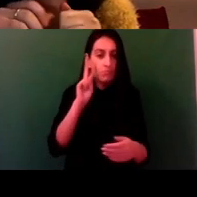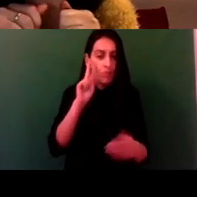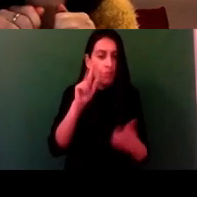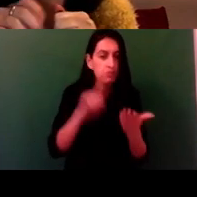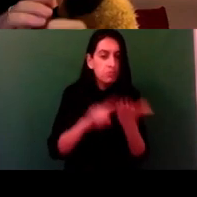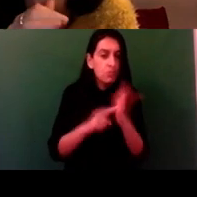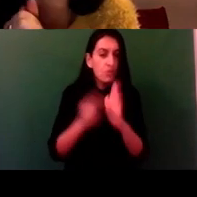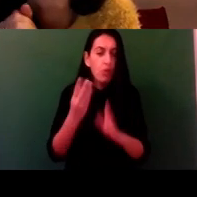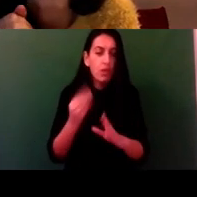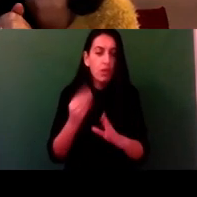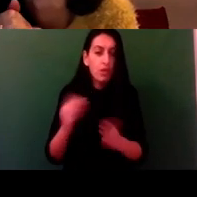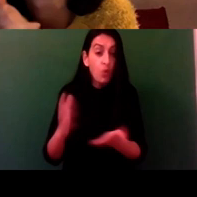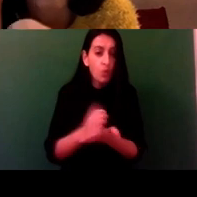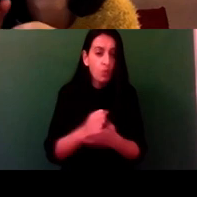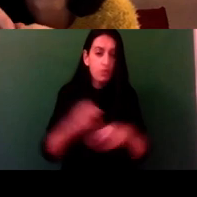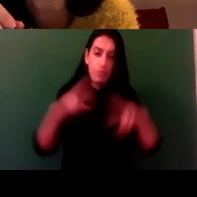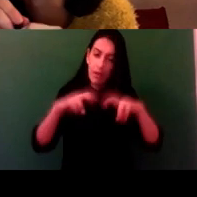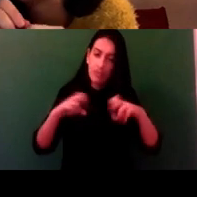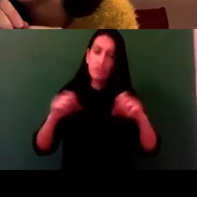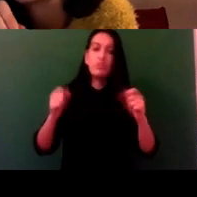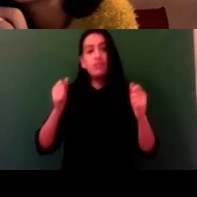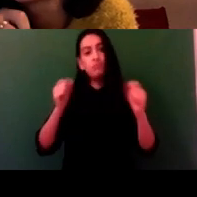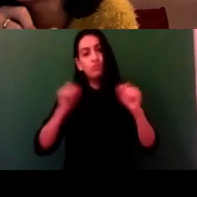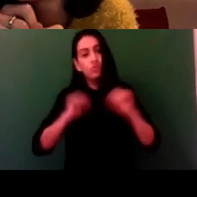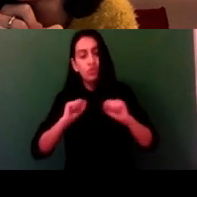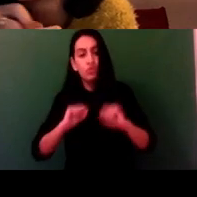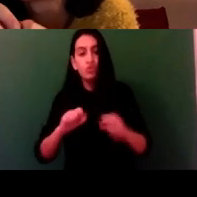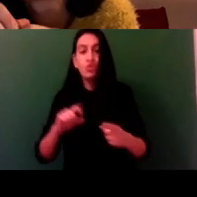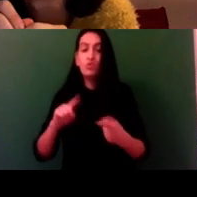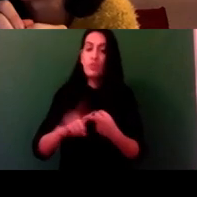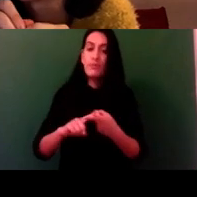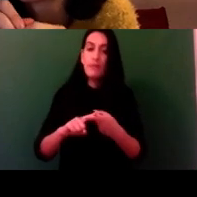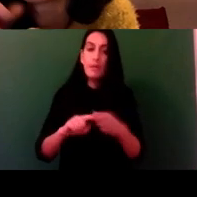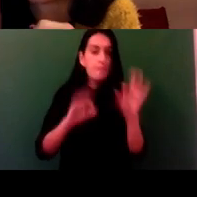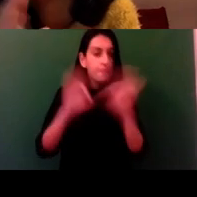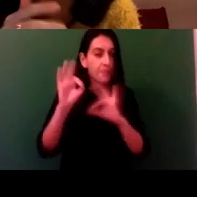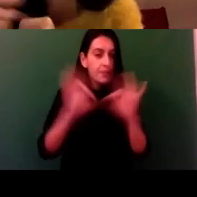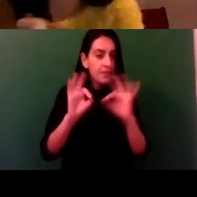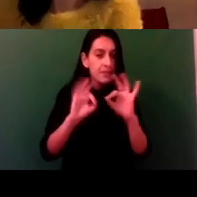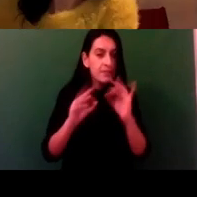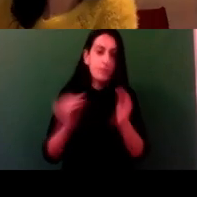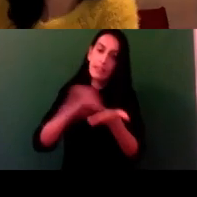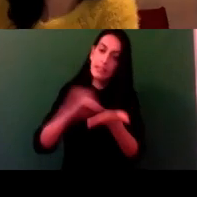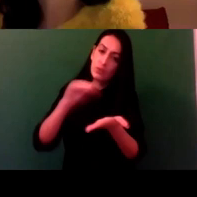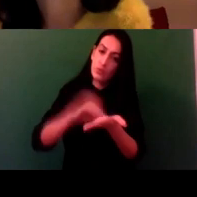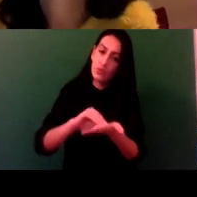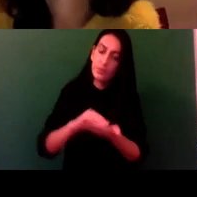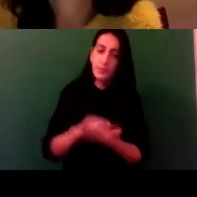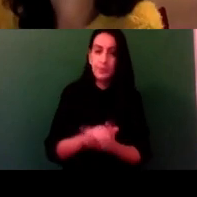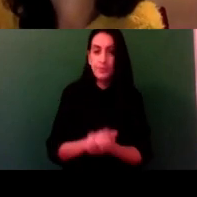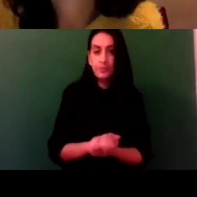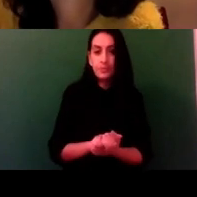analiz etmeye çalışıyoruz ve tasarımı da ona göre şekillendiriyoruz. Aslında bu sahada